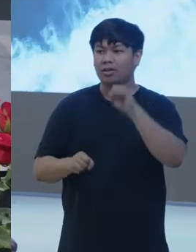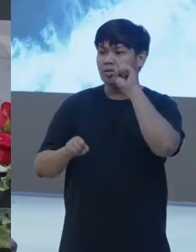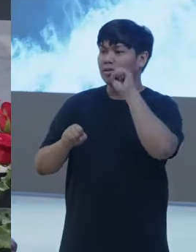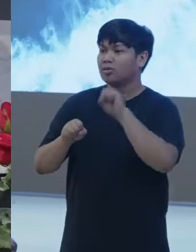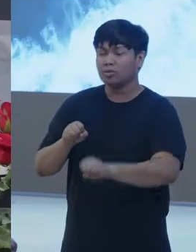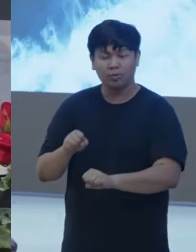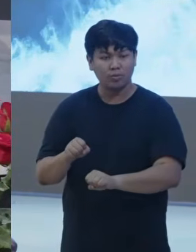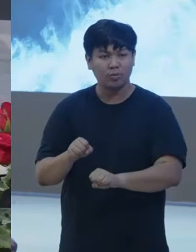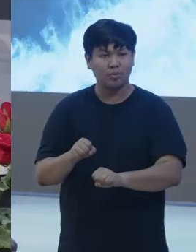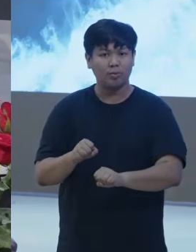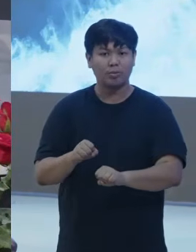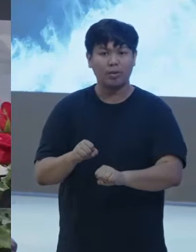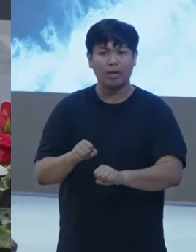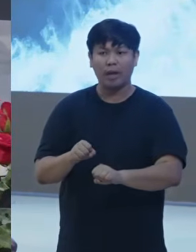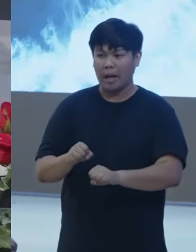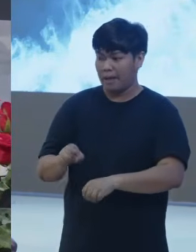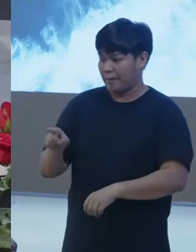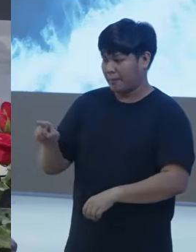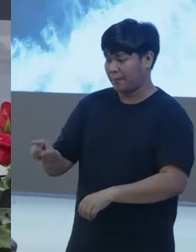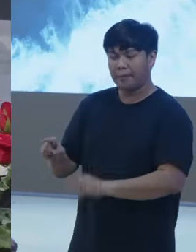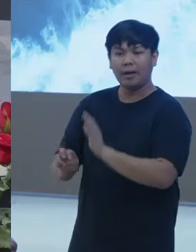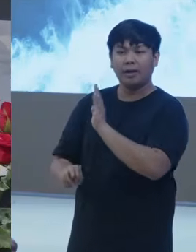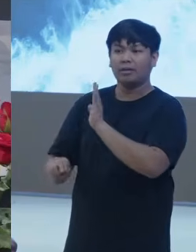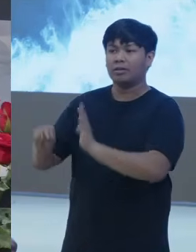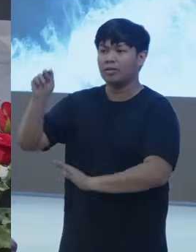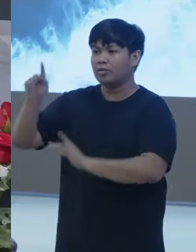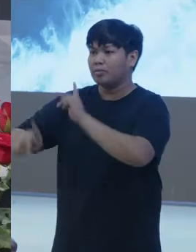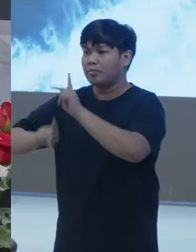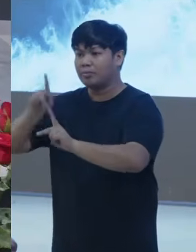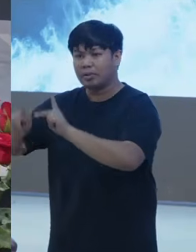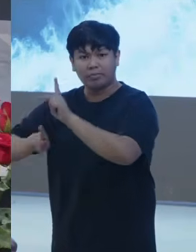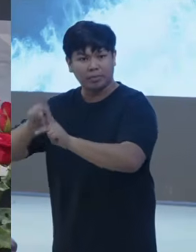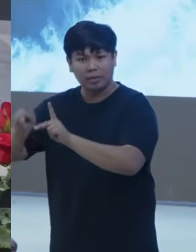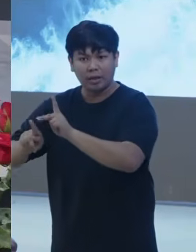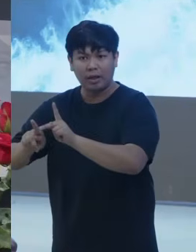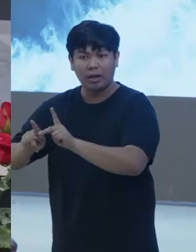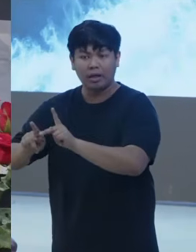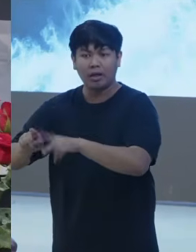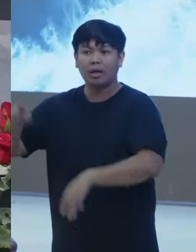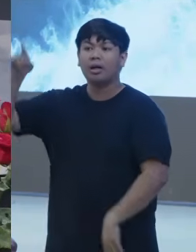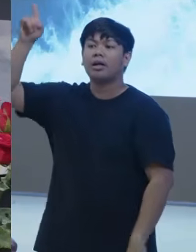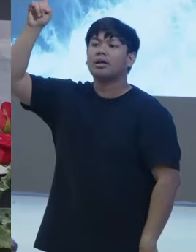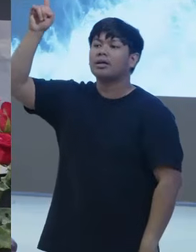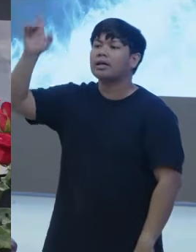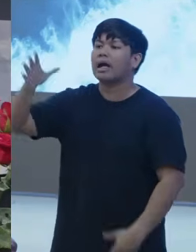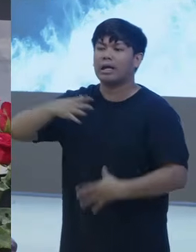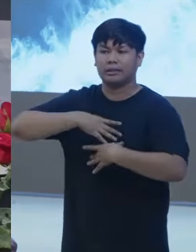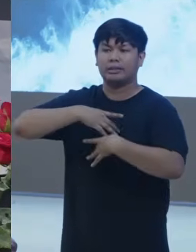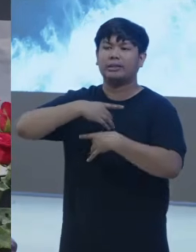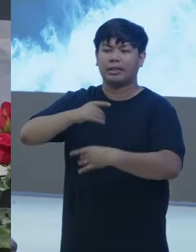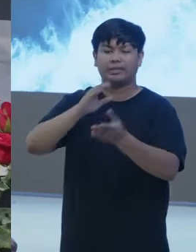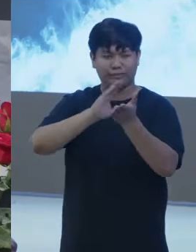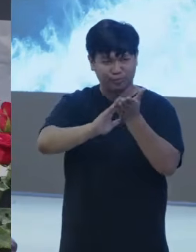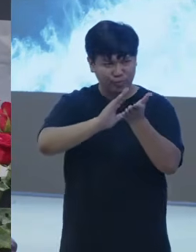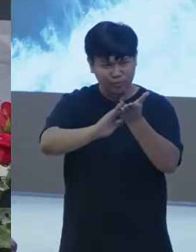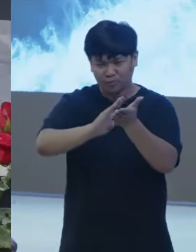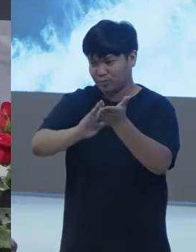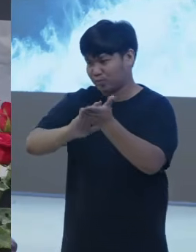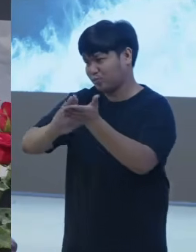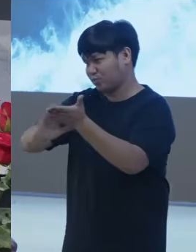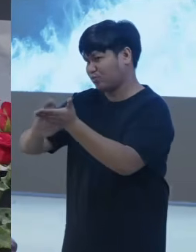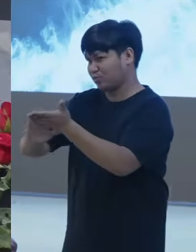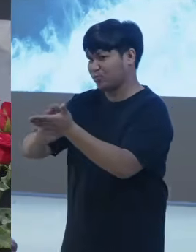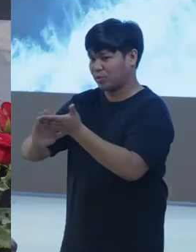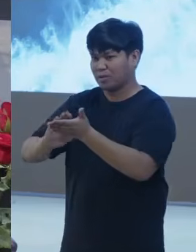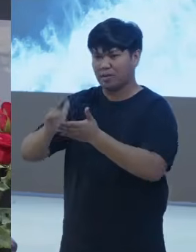Ang pagsisisi ng mga makasalanan ay kinagagalak ng mga anghel sa langit dahil sa papuring dala nito